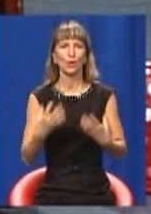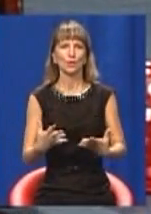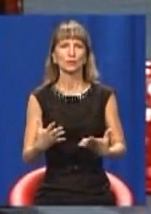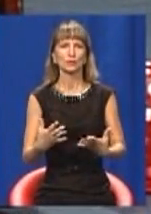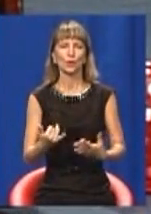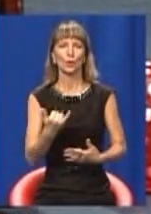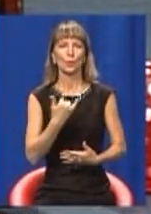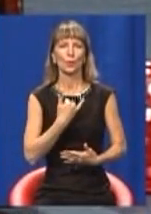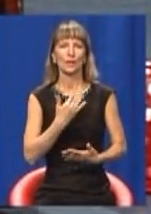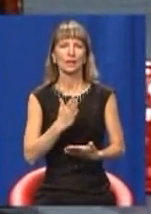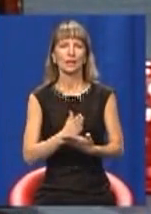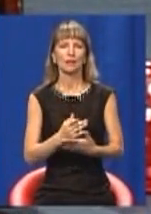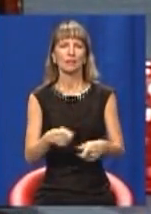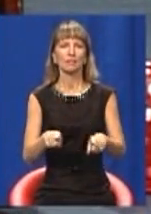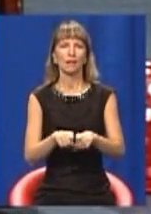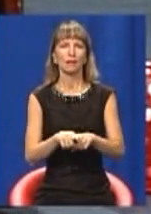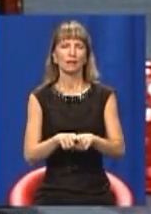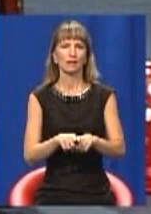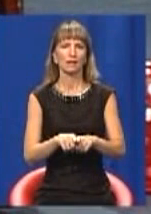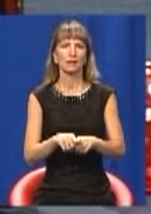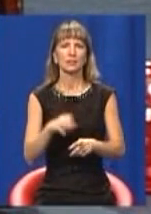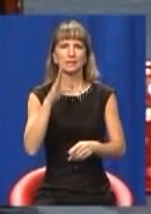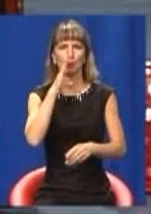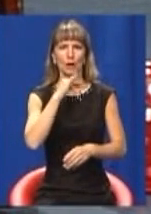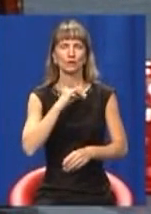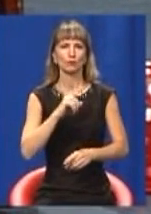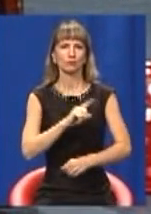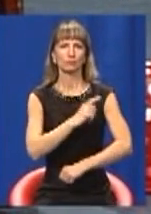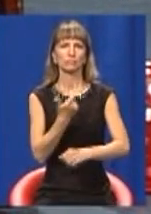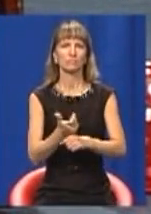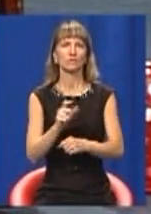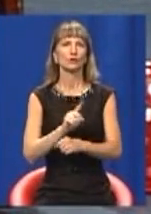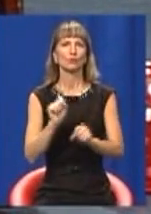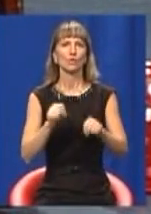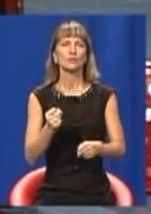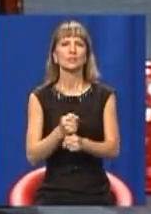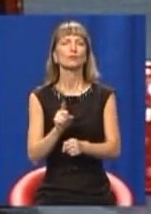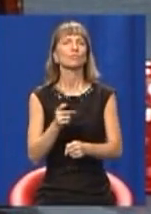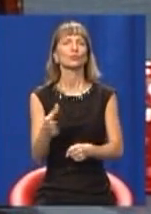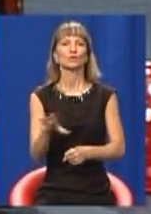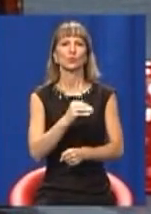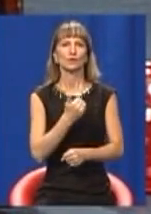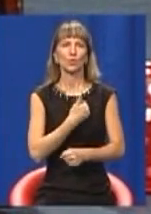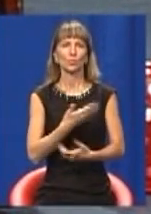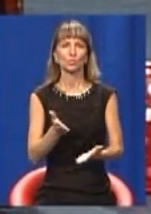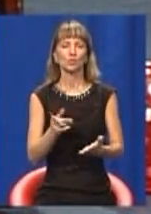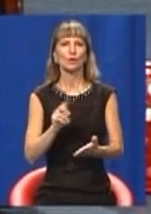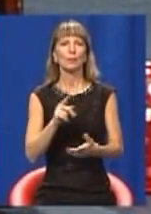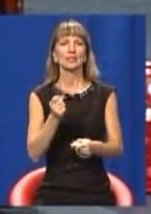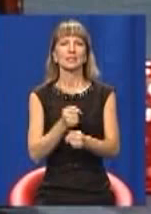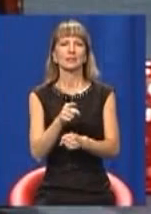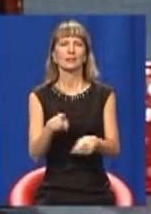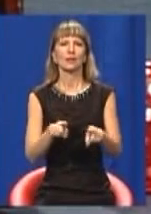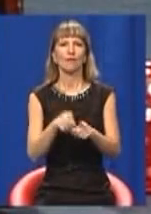неї є якісь от такі надзвичайні здібності, що вона може зробити все, що завгодно. Чому б не попросити її, щоб вона зробила тебе